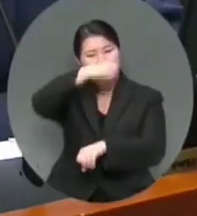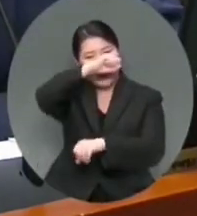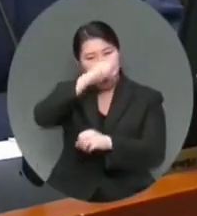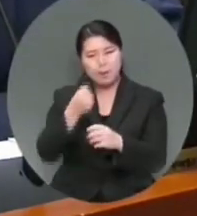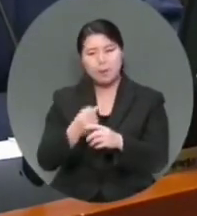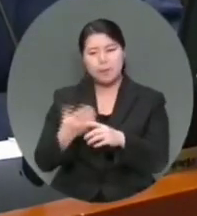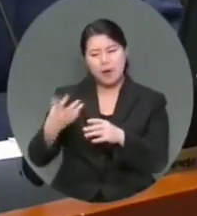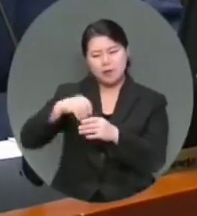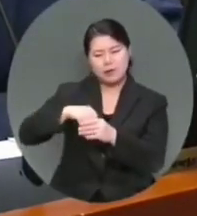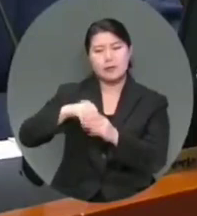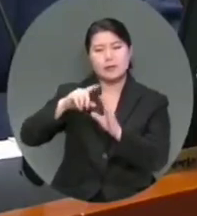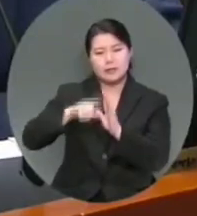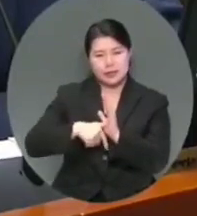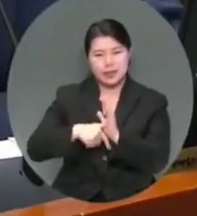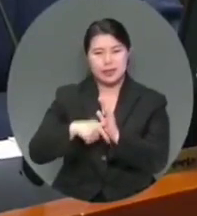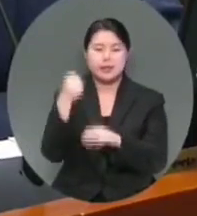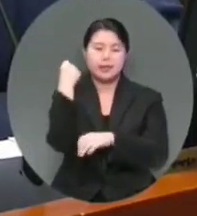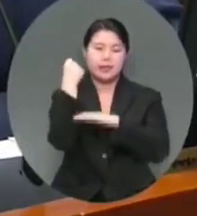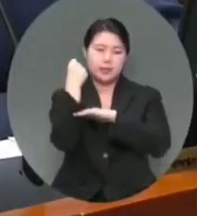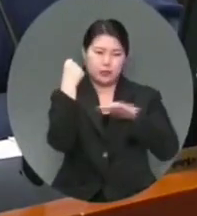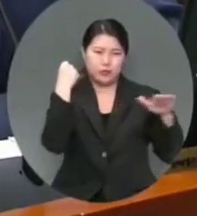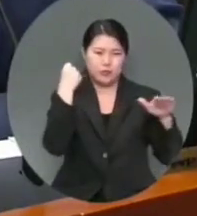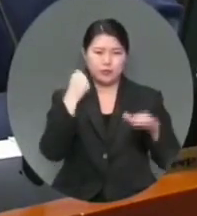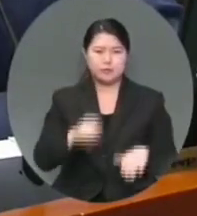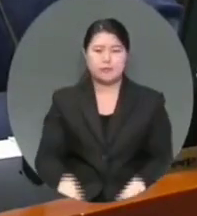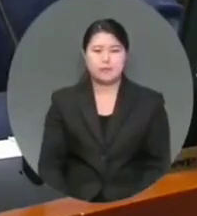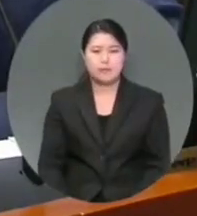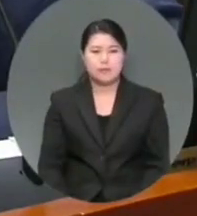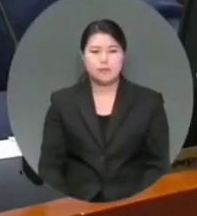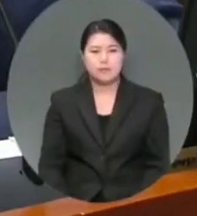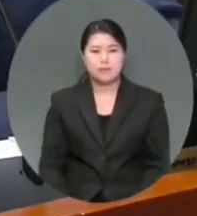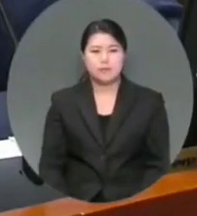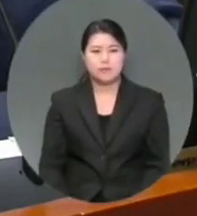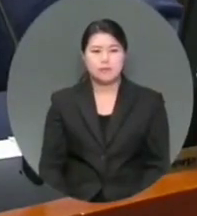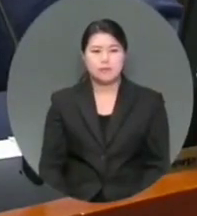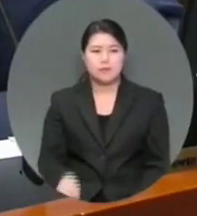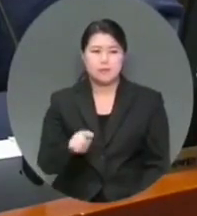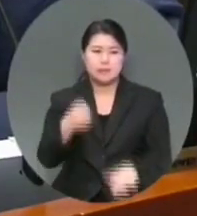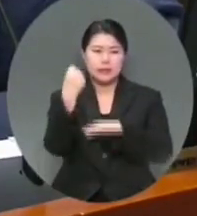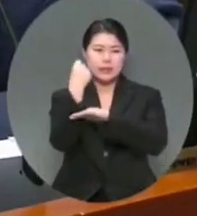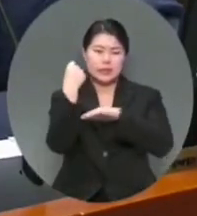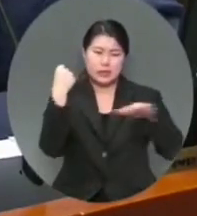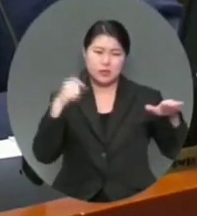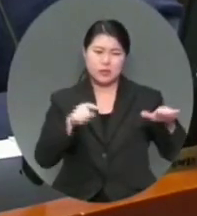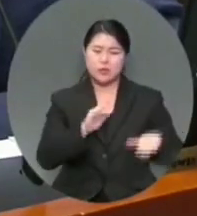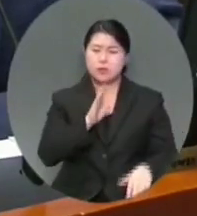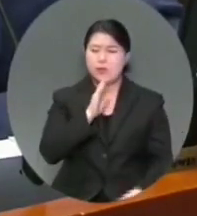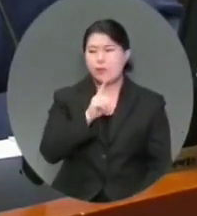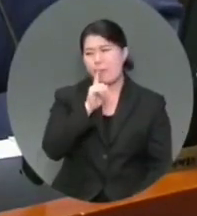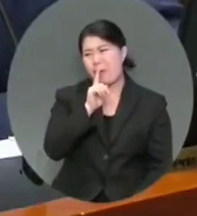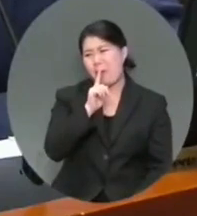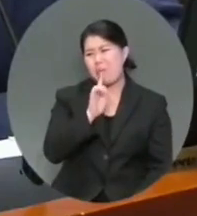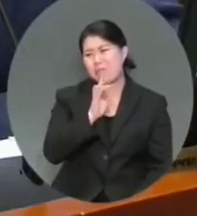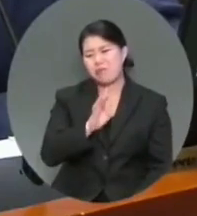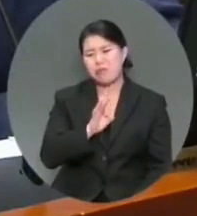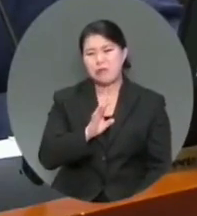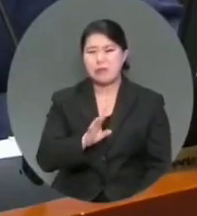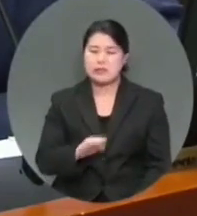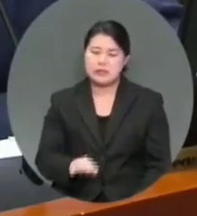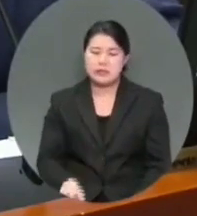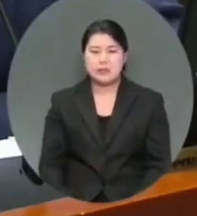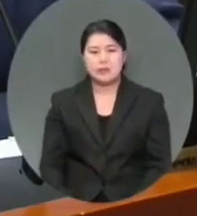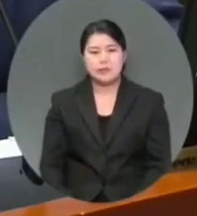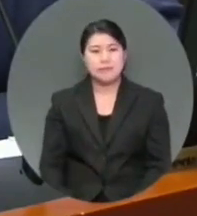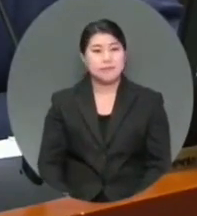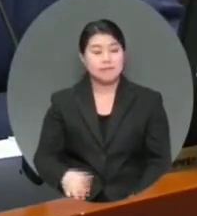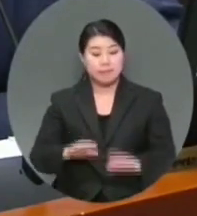편성하면서 저희들이 가졌던 기준이었다 하는 말씀을 드립니다. 그 기준이라는 것이 이제 말만 있다 이런 거죠.